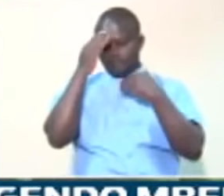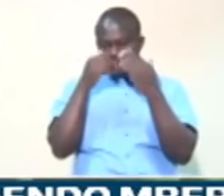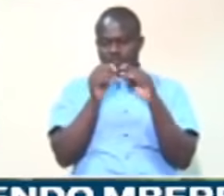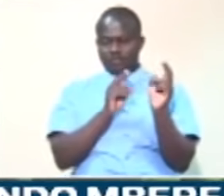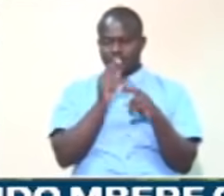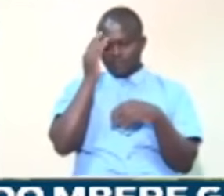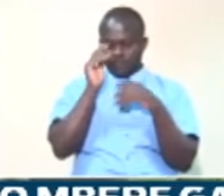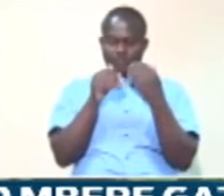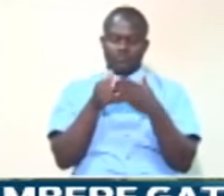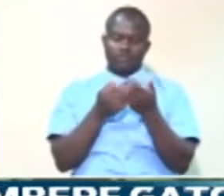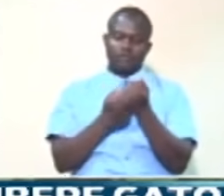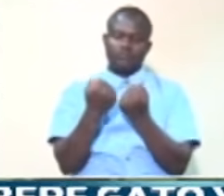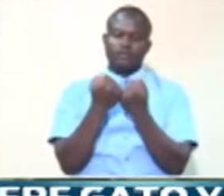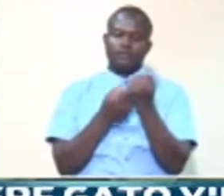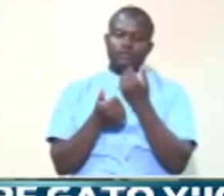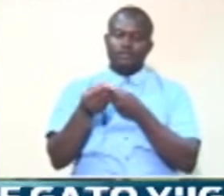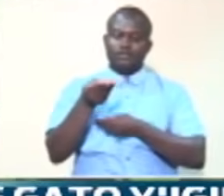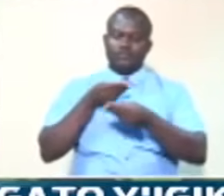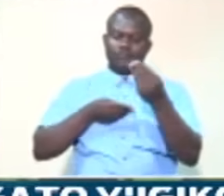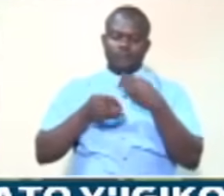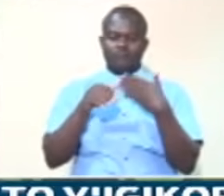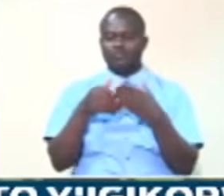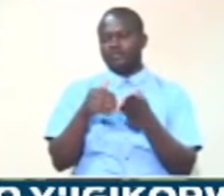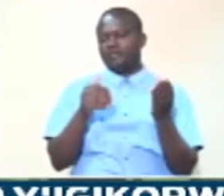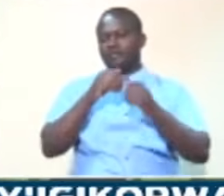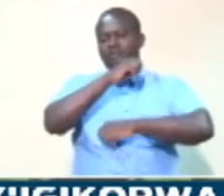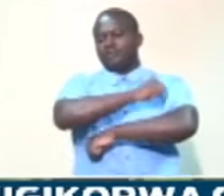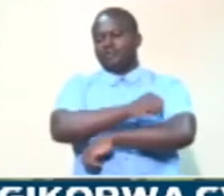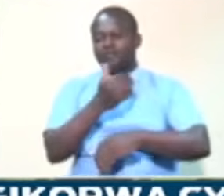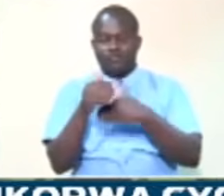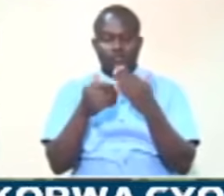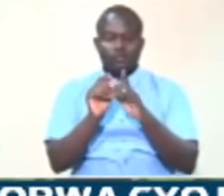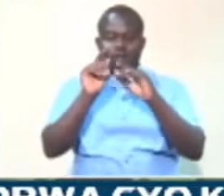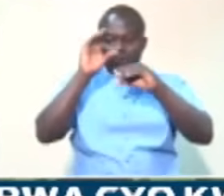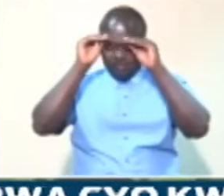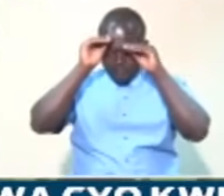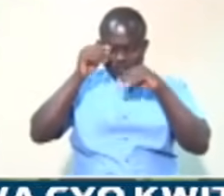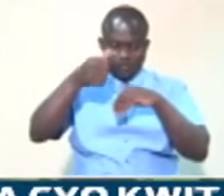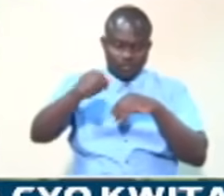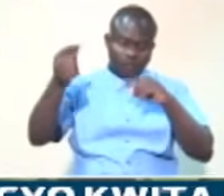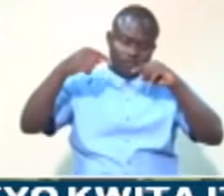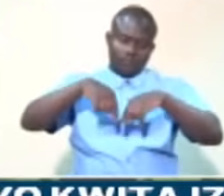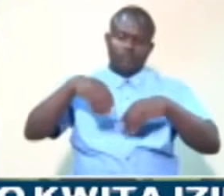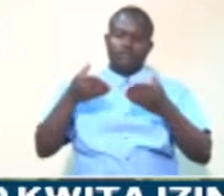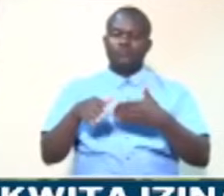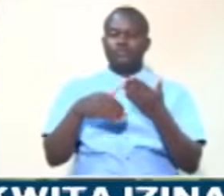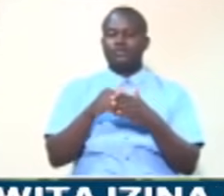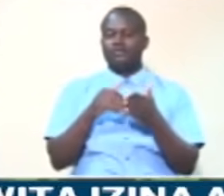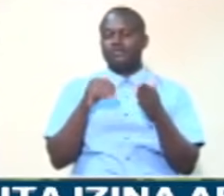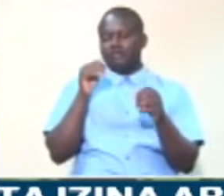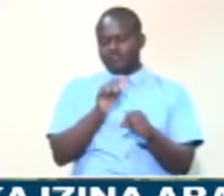ngo abaturage bahahirane, abikorera bakorane, bahahirane amashuri, wenda abantu bajye kwigayo, abaho bazi kwiga inaha, akenshi ibanza